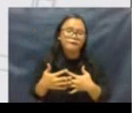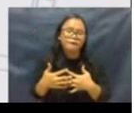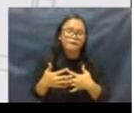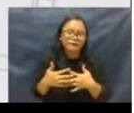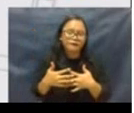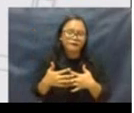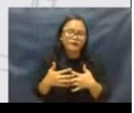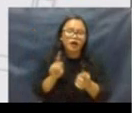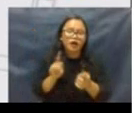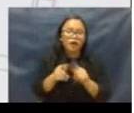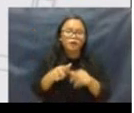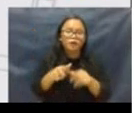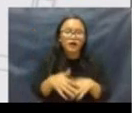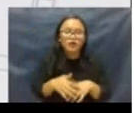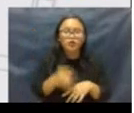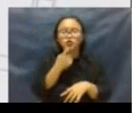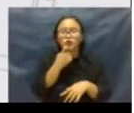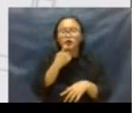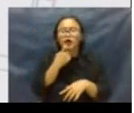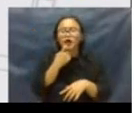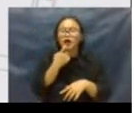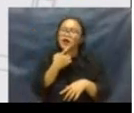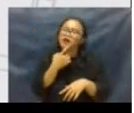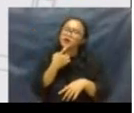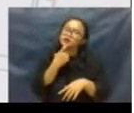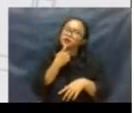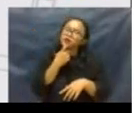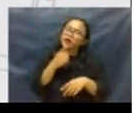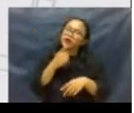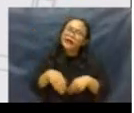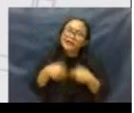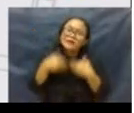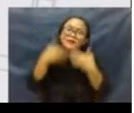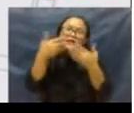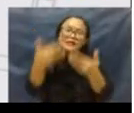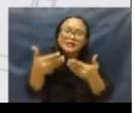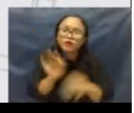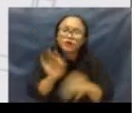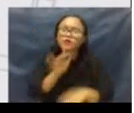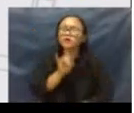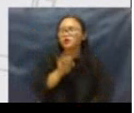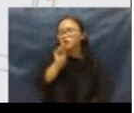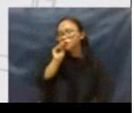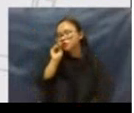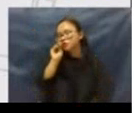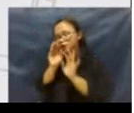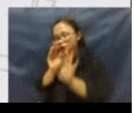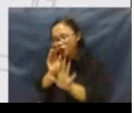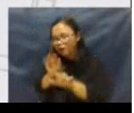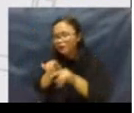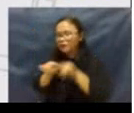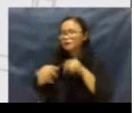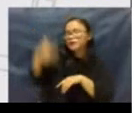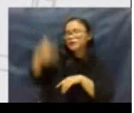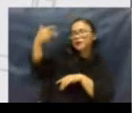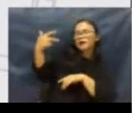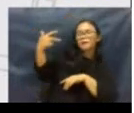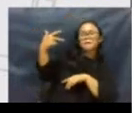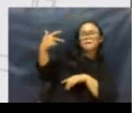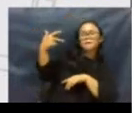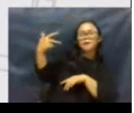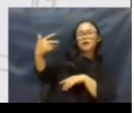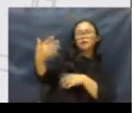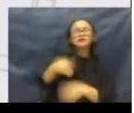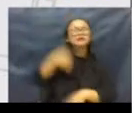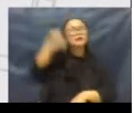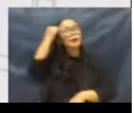mengekspresikannya ke dalam bentuk yang konkret. Bukan sekedar diucapkan, diucapkan tapi direkam. Bukan sekedar dipikirkan,